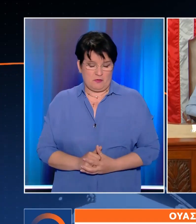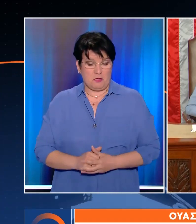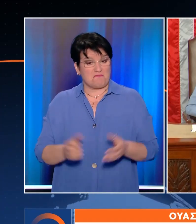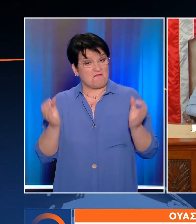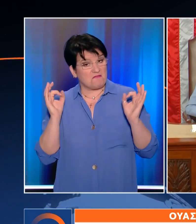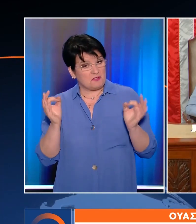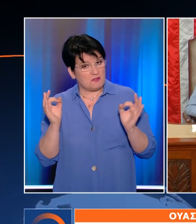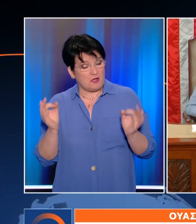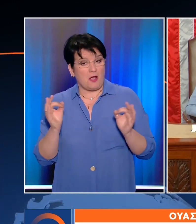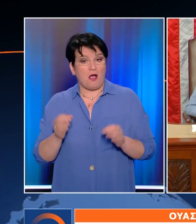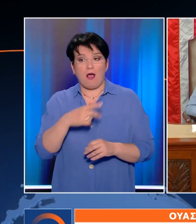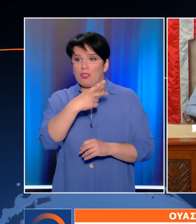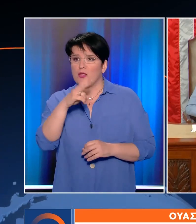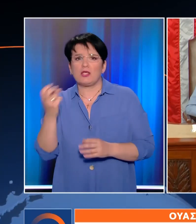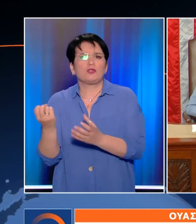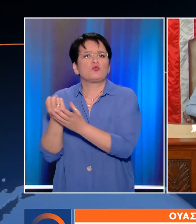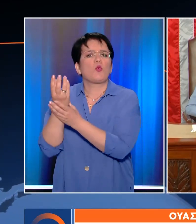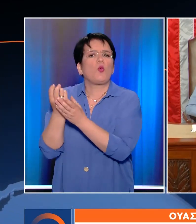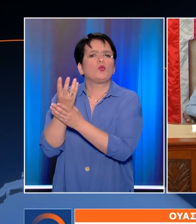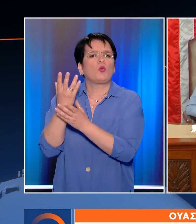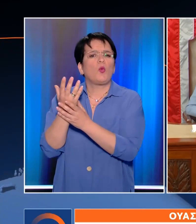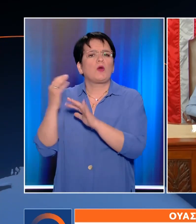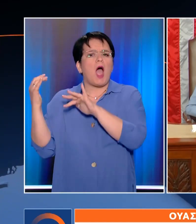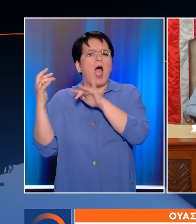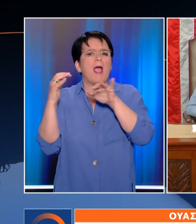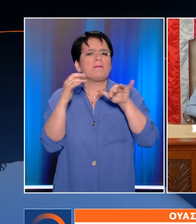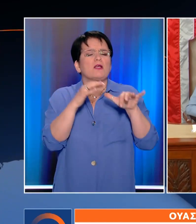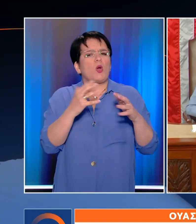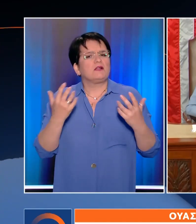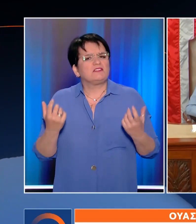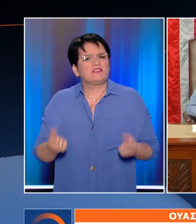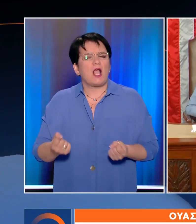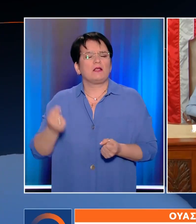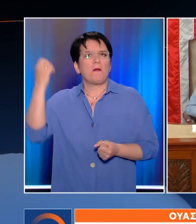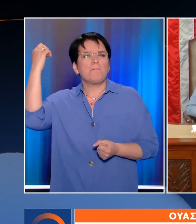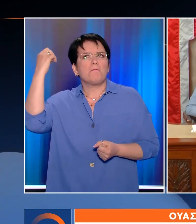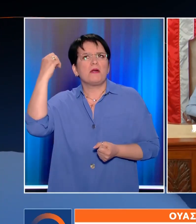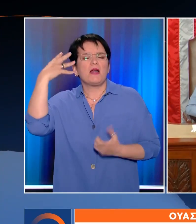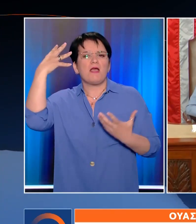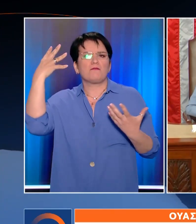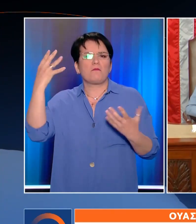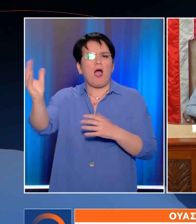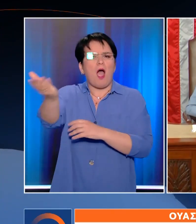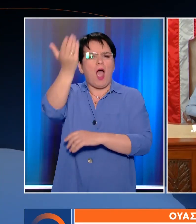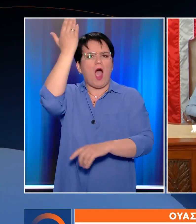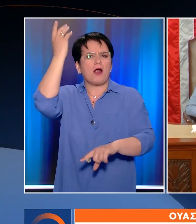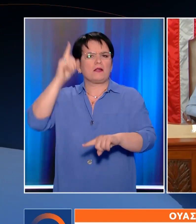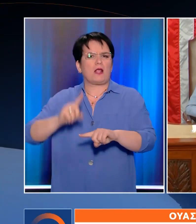Βεβαίως, η δική σας κουλτούρα επηρεάστηκε από το πνεύμα των αρχαίων